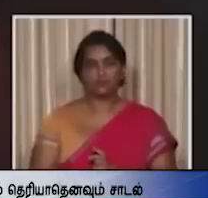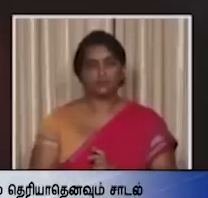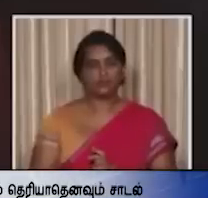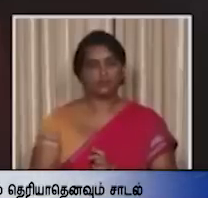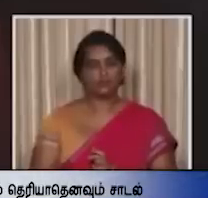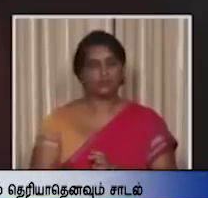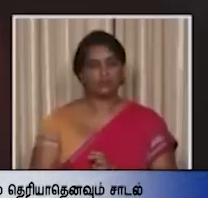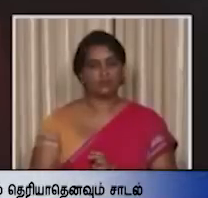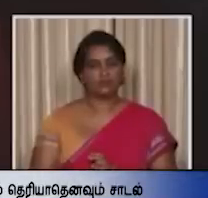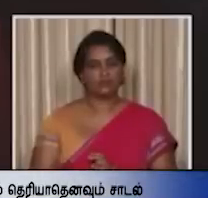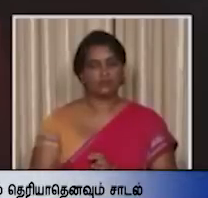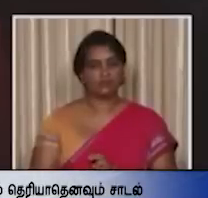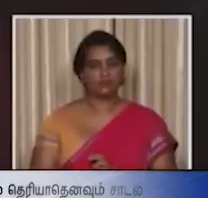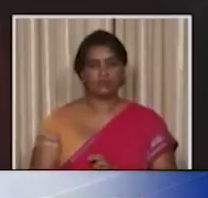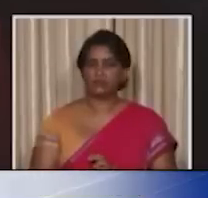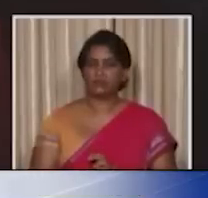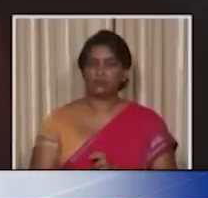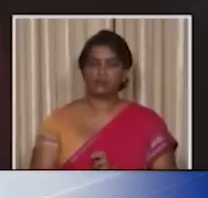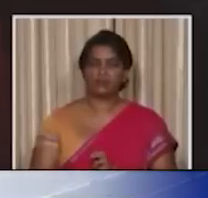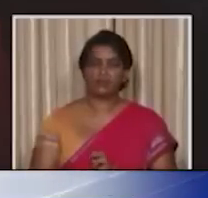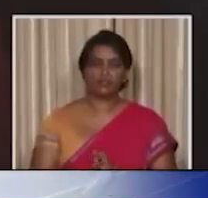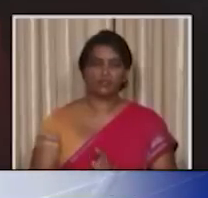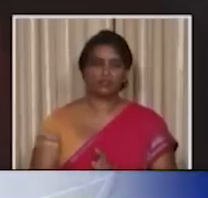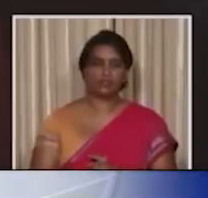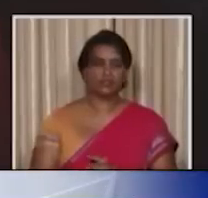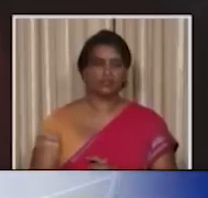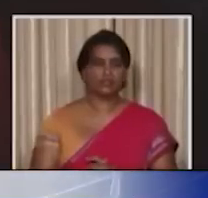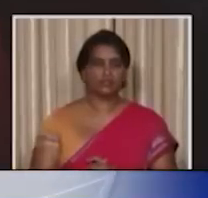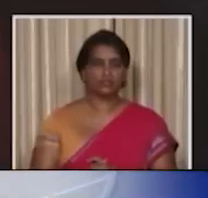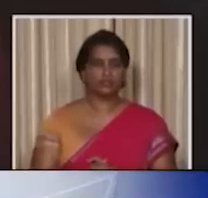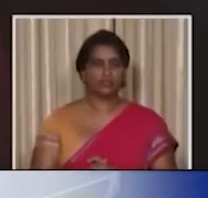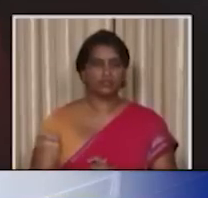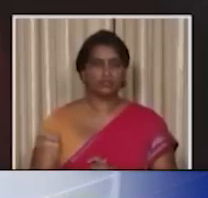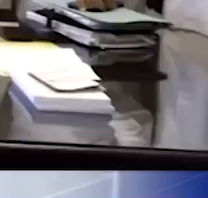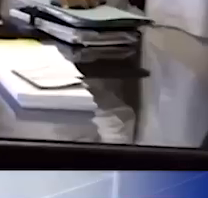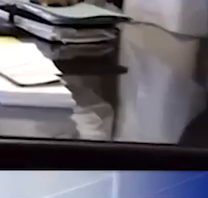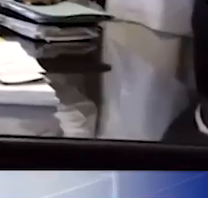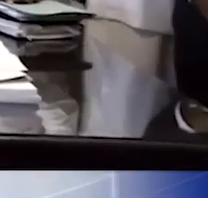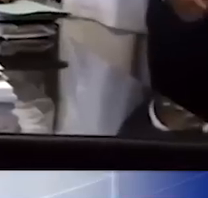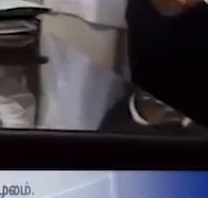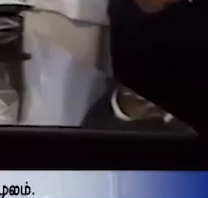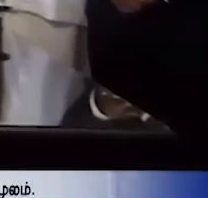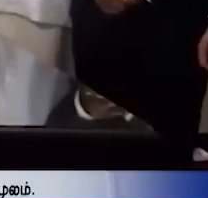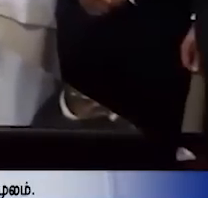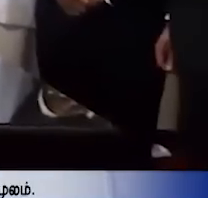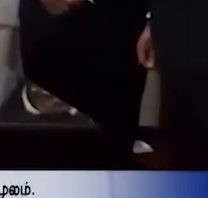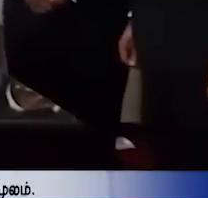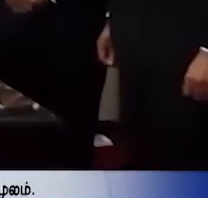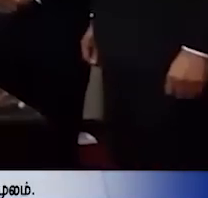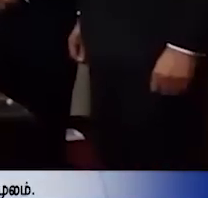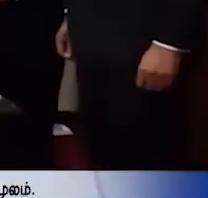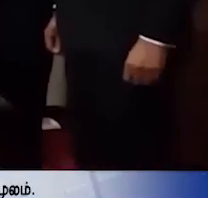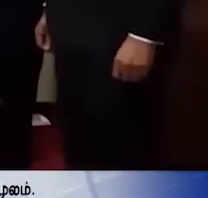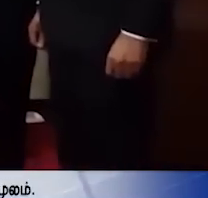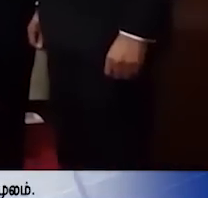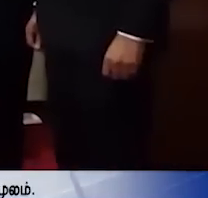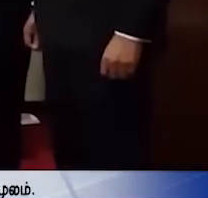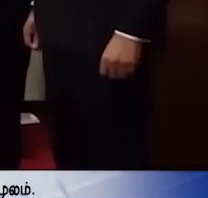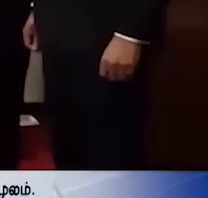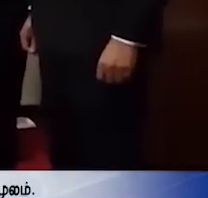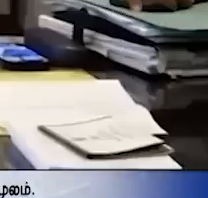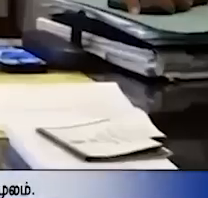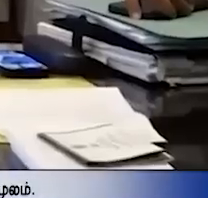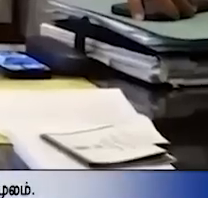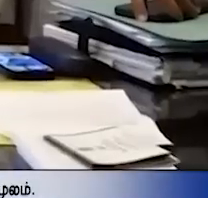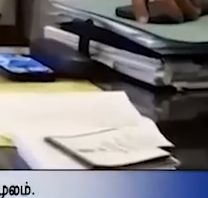எதிர்க்கட்சித் தலைவர் சஜித் பிரேமதாச நேற்று நாடாளுமன்றத்தில் உத்தியோகபூர்வமாக அறிவித்திருந்தார். இதனையடுத்து குறித்த பிரேரணையில் புதிய இலங்கை